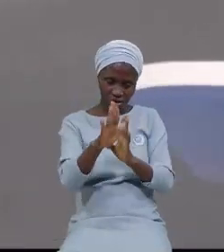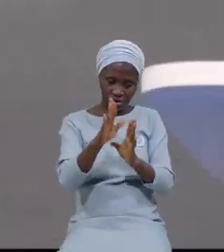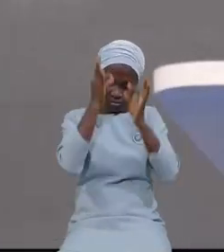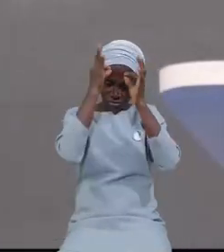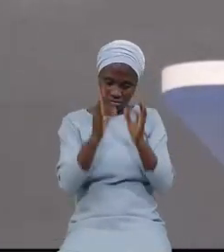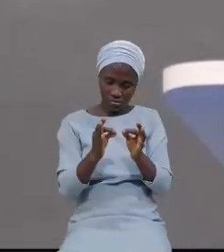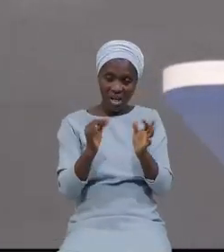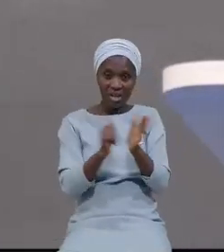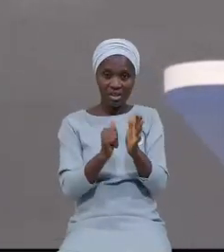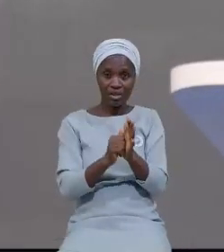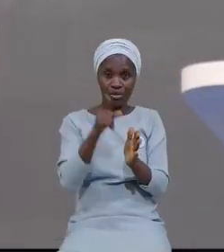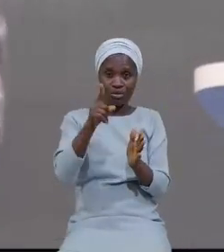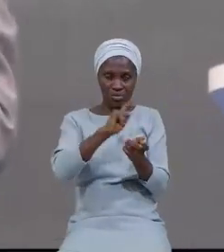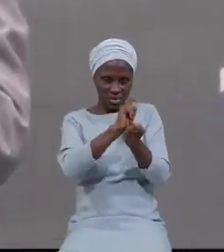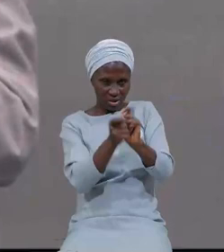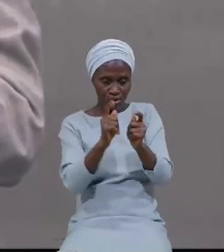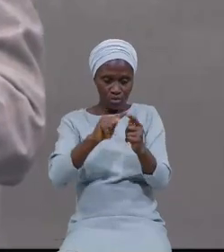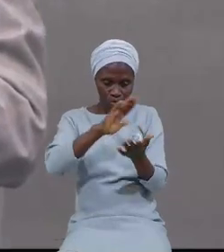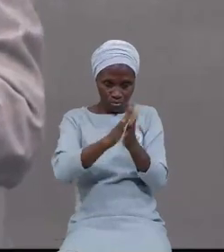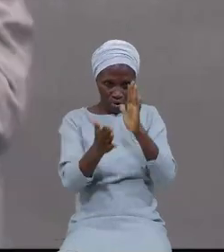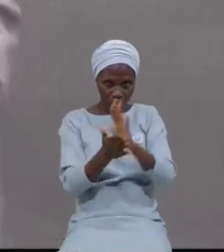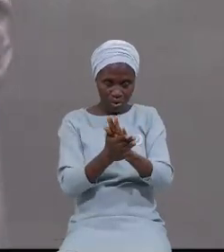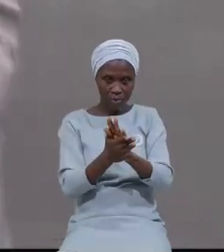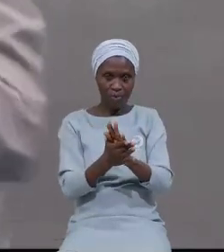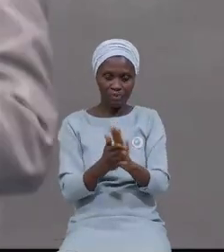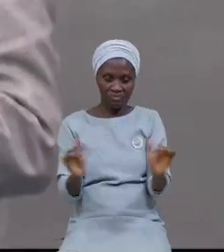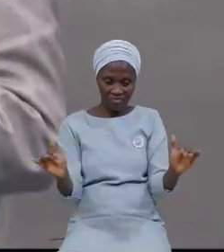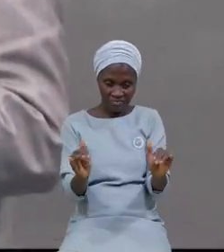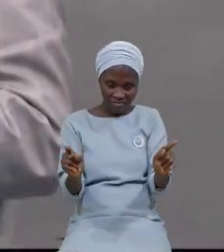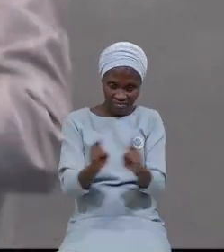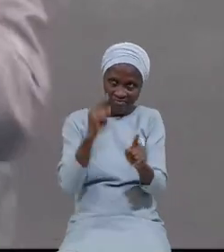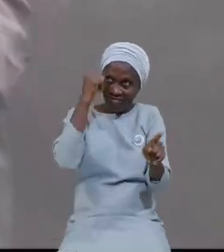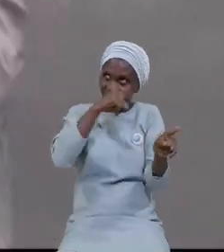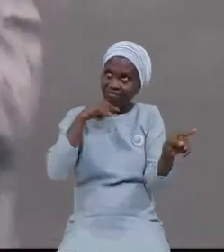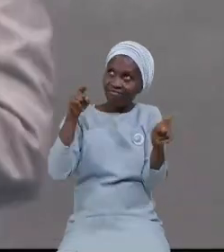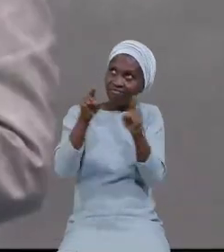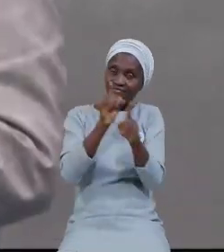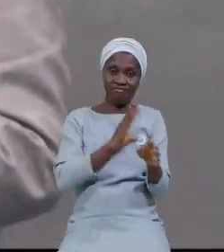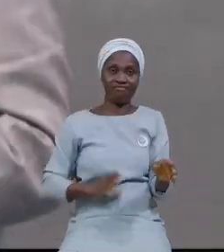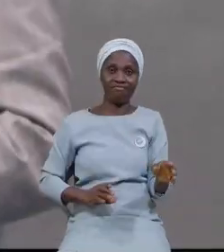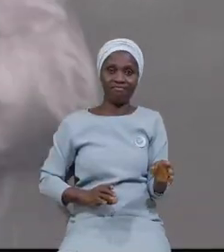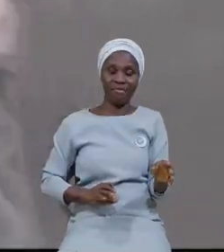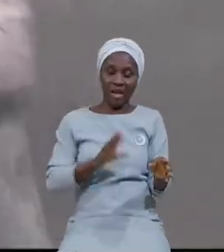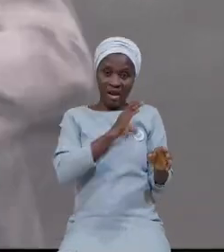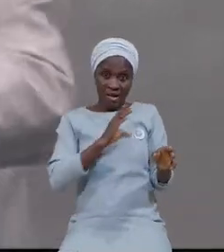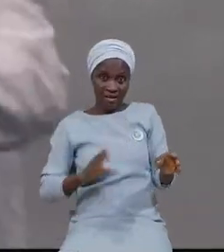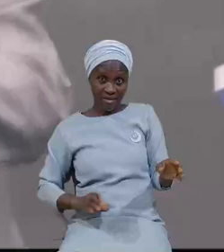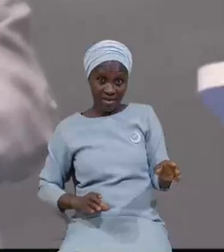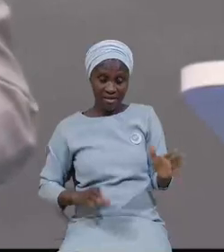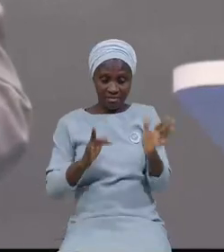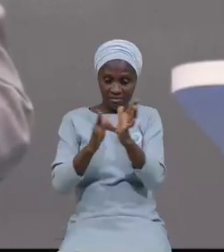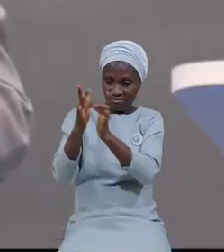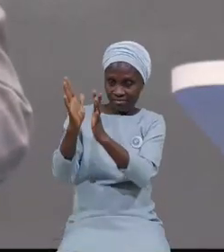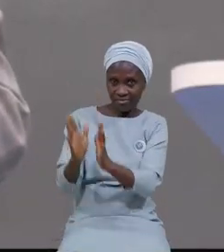cœur maintenant vous changez pour devenir comme Christ Christ chrétien Christ